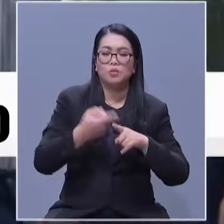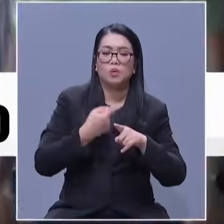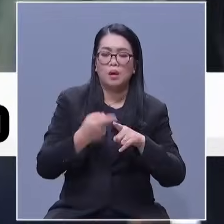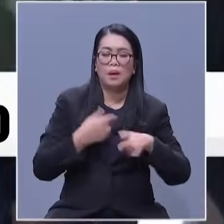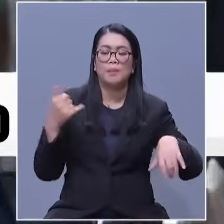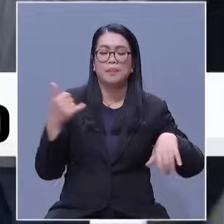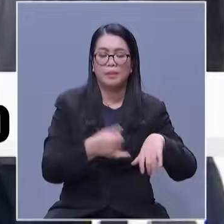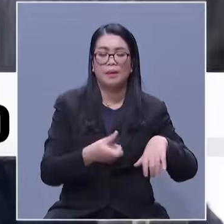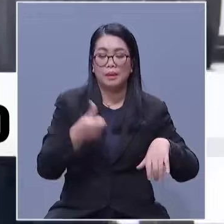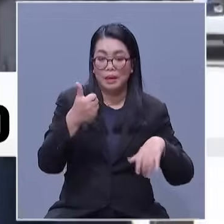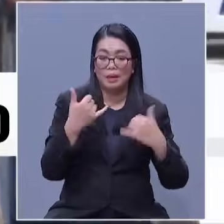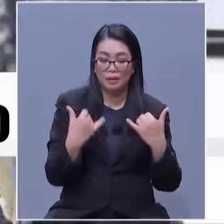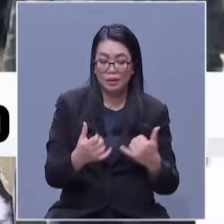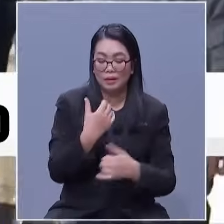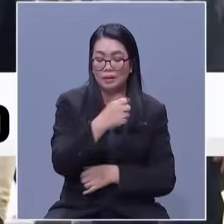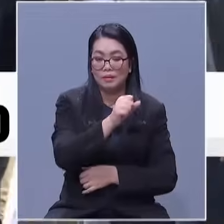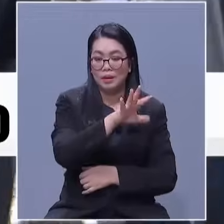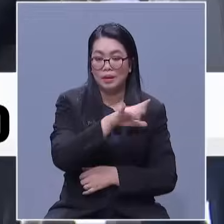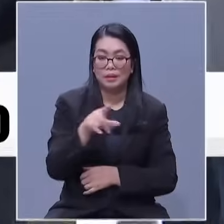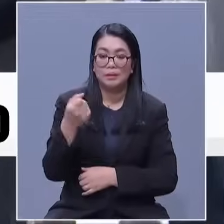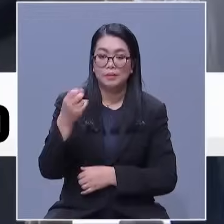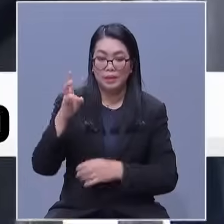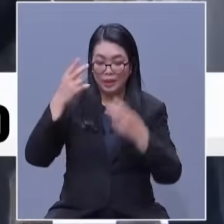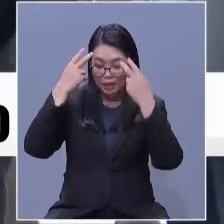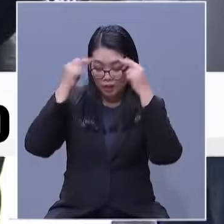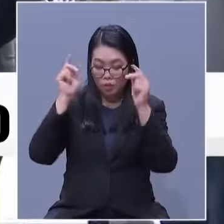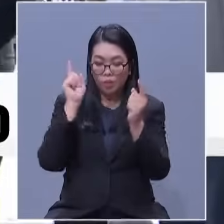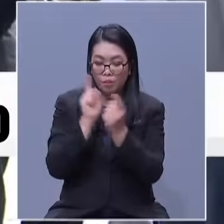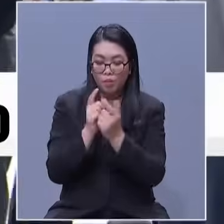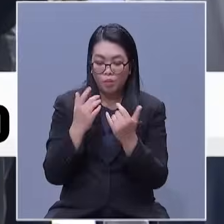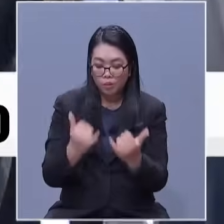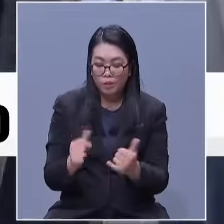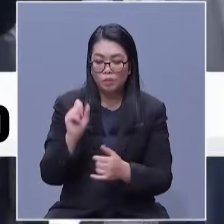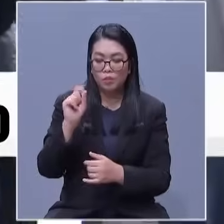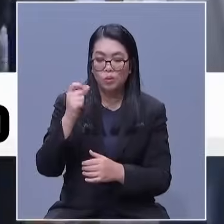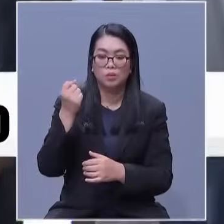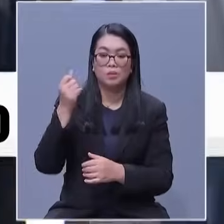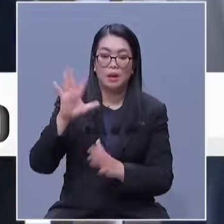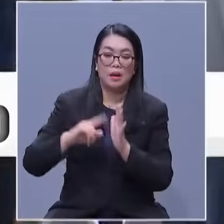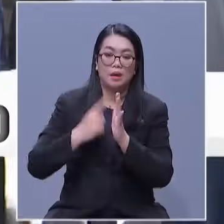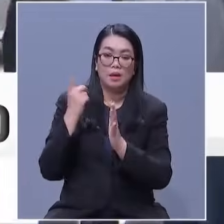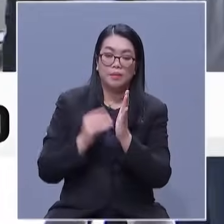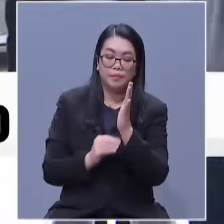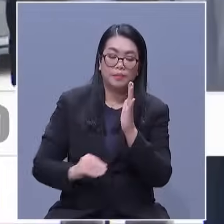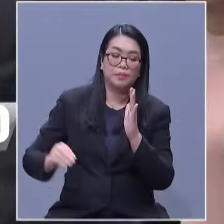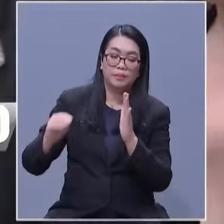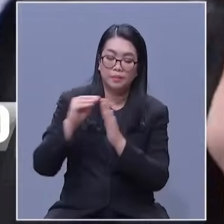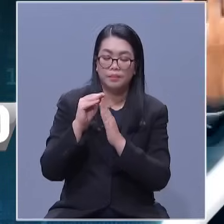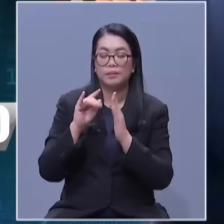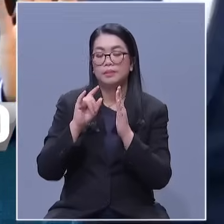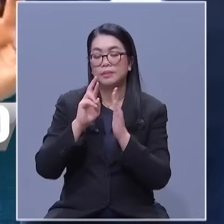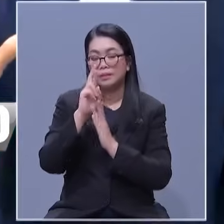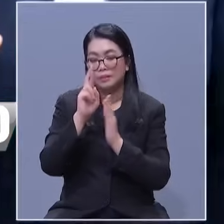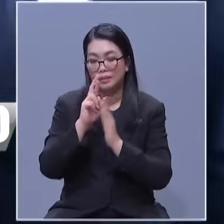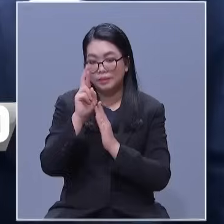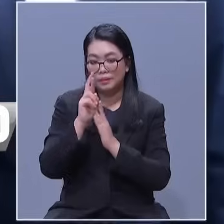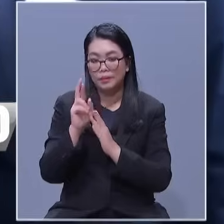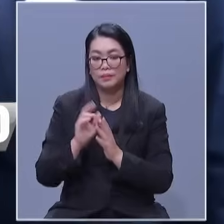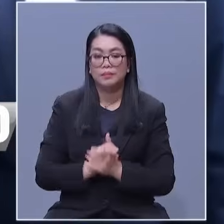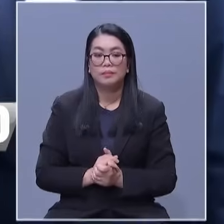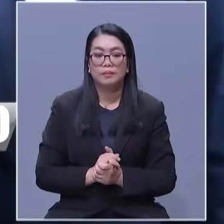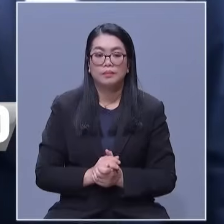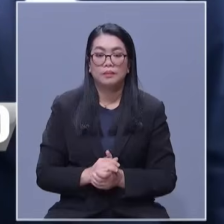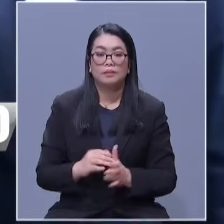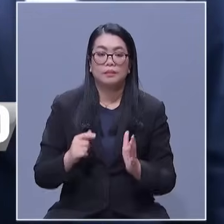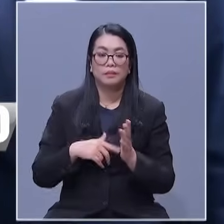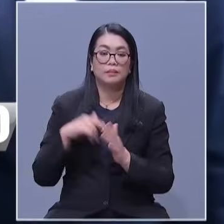ใหม่ระหว่างวันที่15ถึง17กันยายนนี้นะครับวันนี้ก็คือศุกร์ที่15กันยาทางนายกและคณะนะครับจอกเดินทางจ